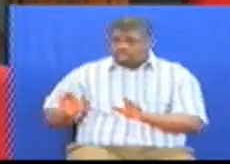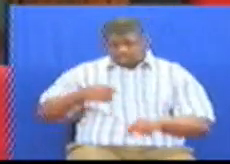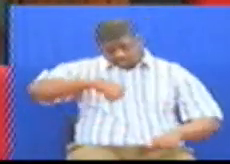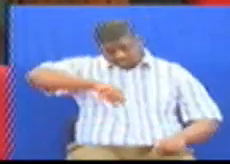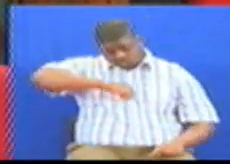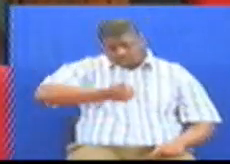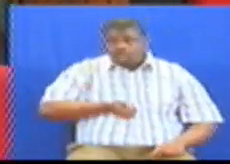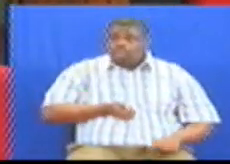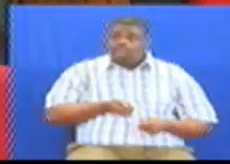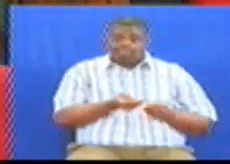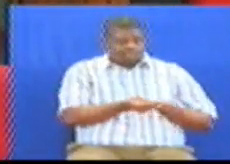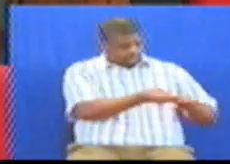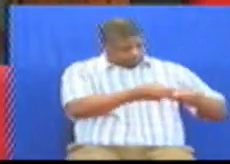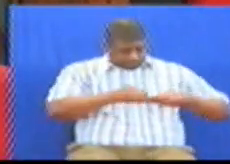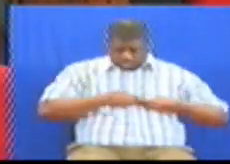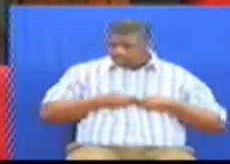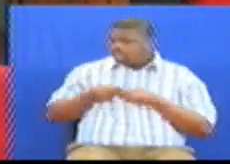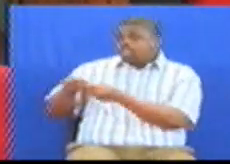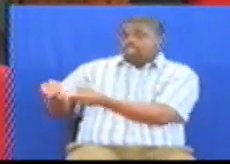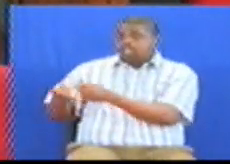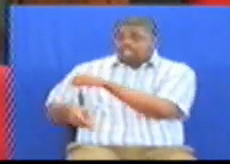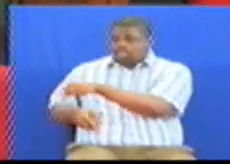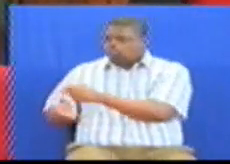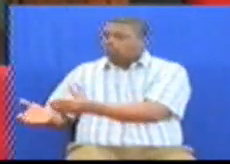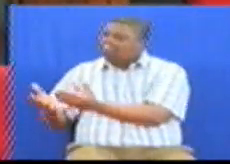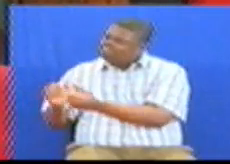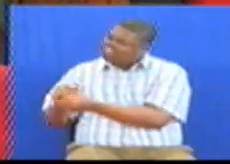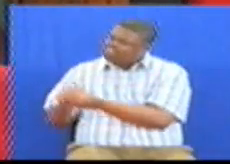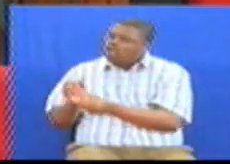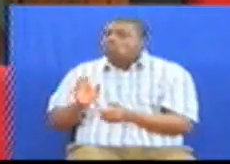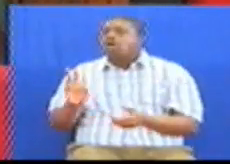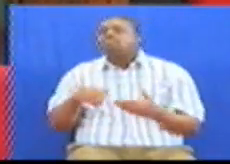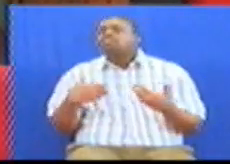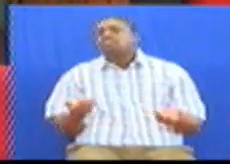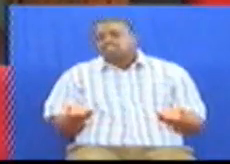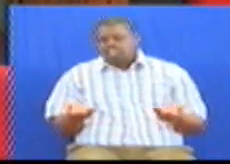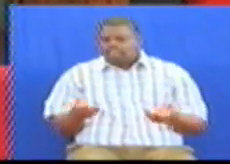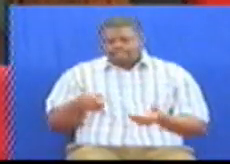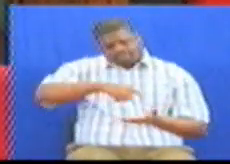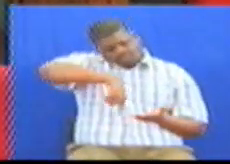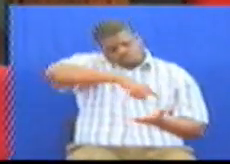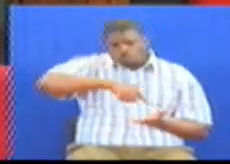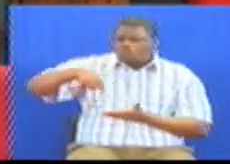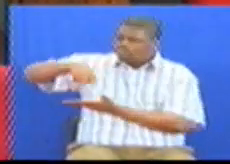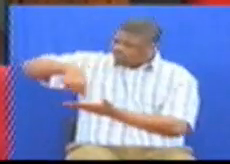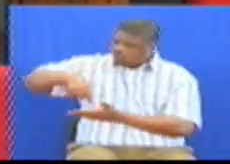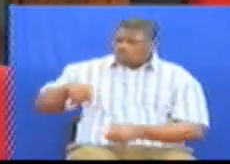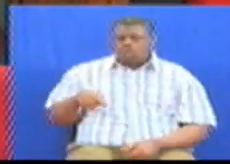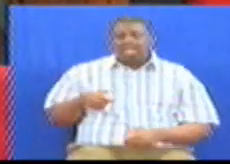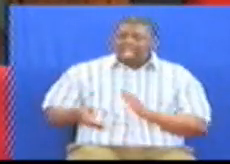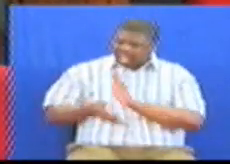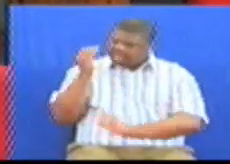tuliopeleka, kwa sababu fedha mlituletea. Tunahitaji hivyo vifaa ili vituo hivi pamoja na hospitali ya wilaya ianze kufanya